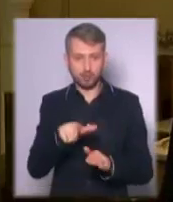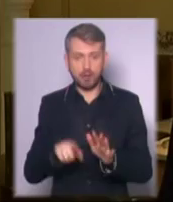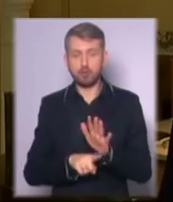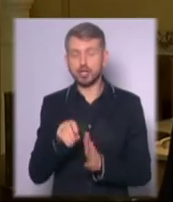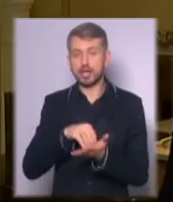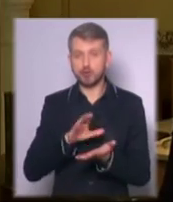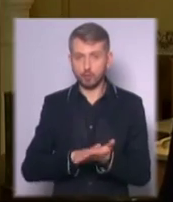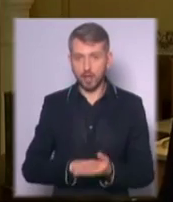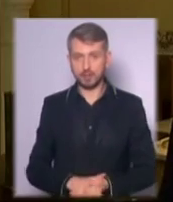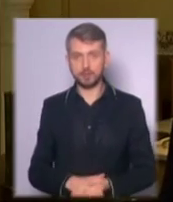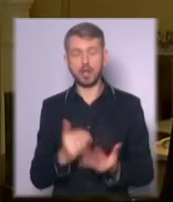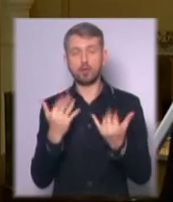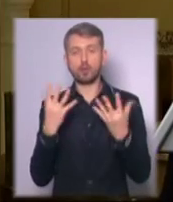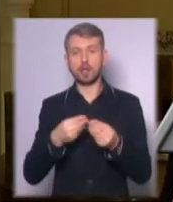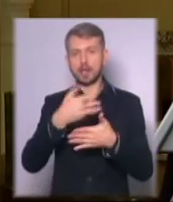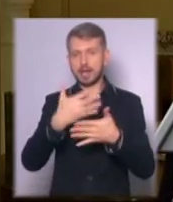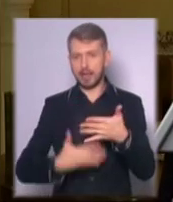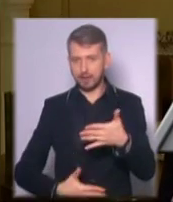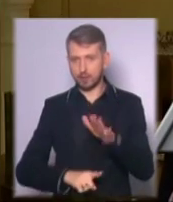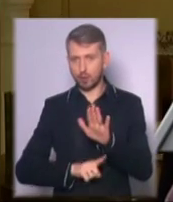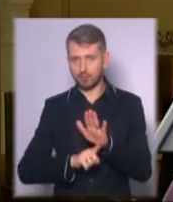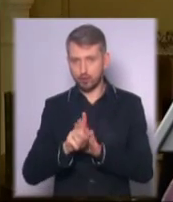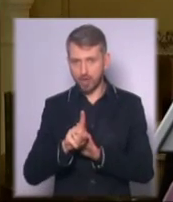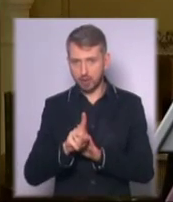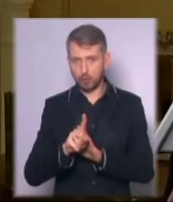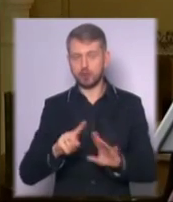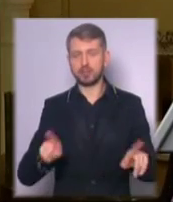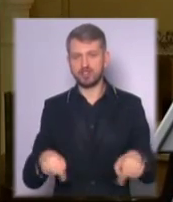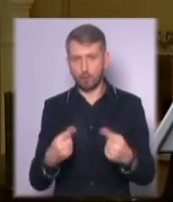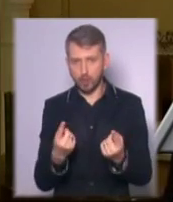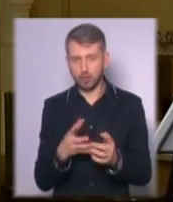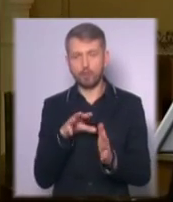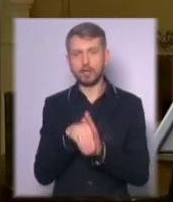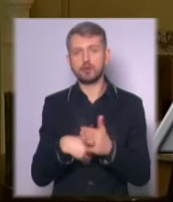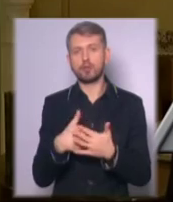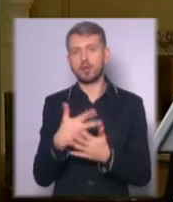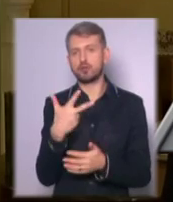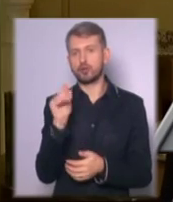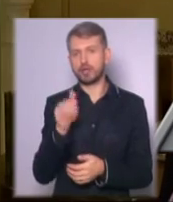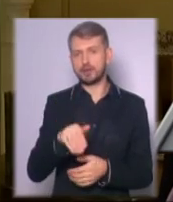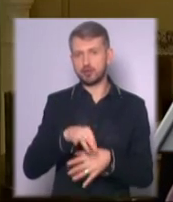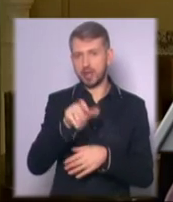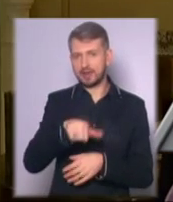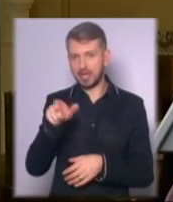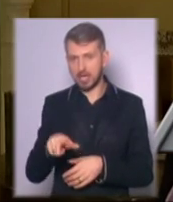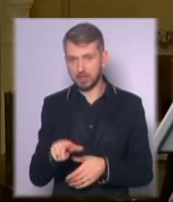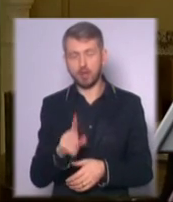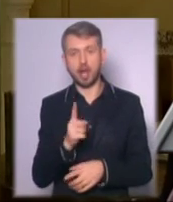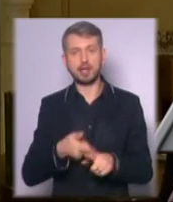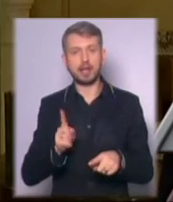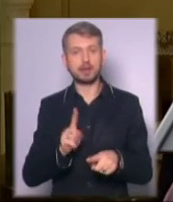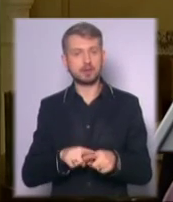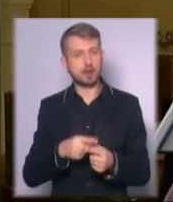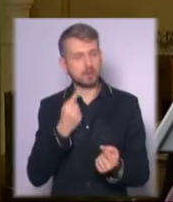сьогоднішній день реєстр розпочато, створено, внесено біля 3000 пацієнтів, але це